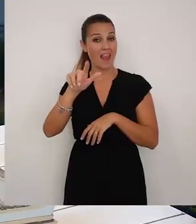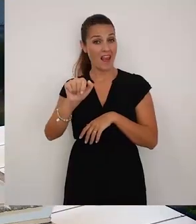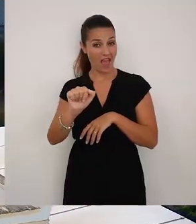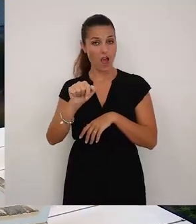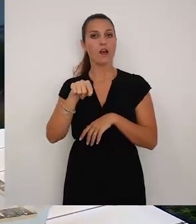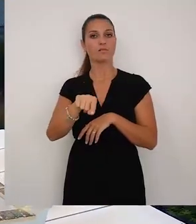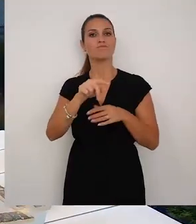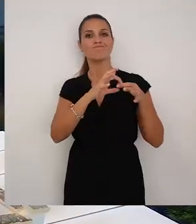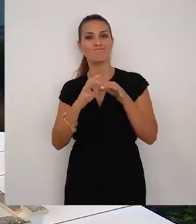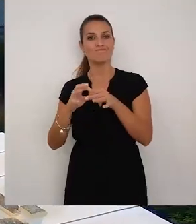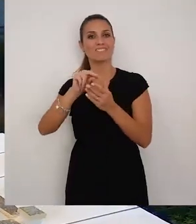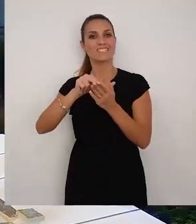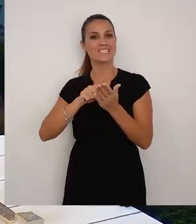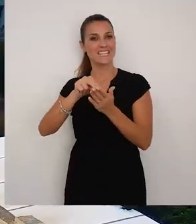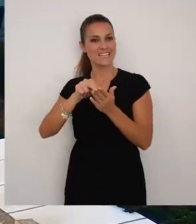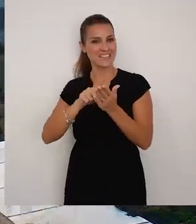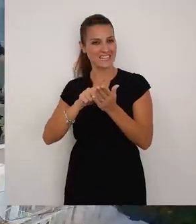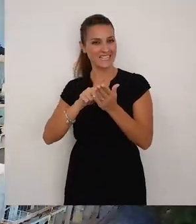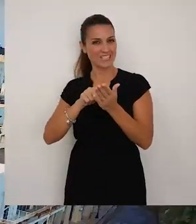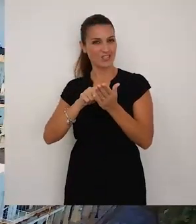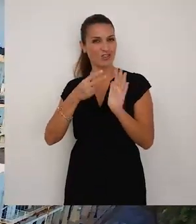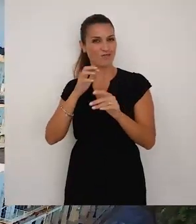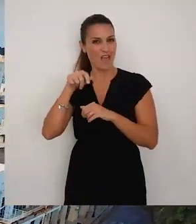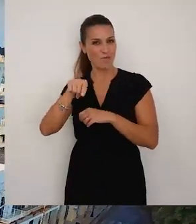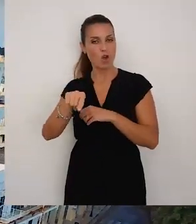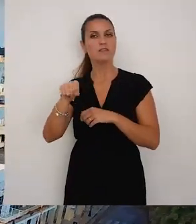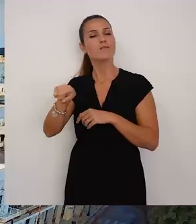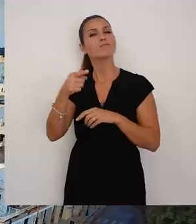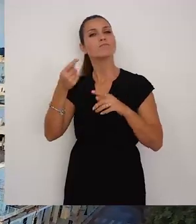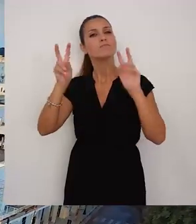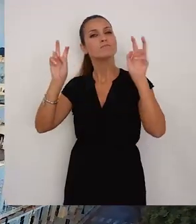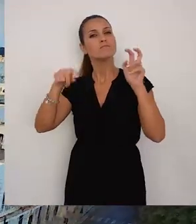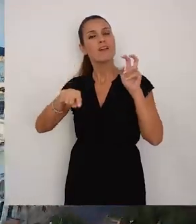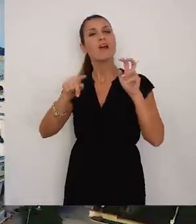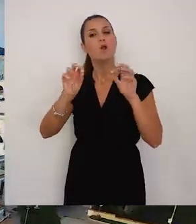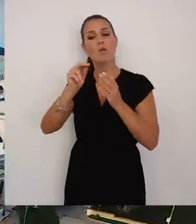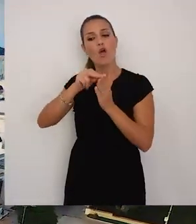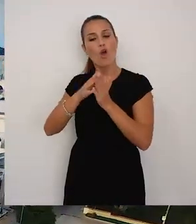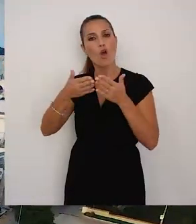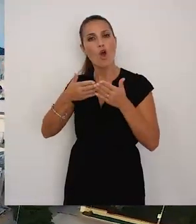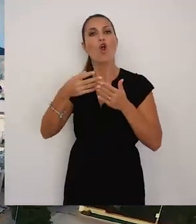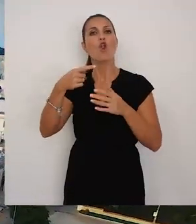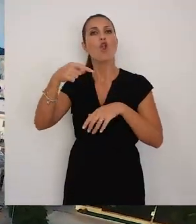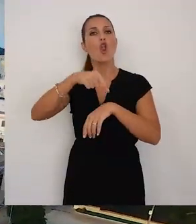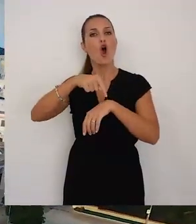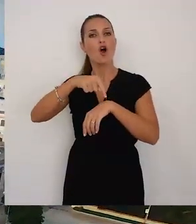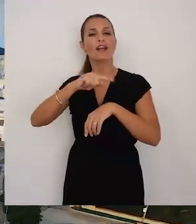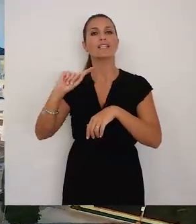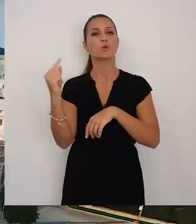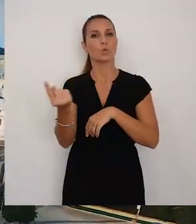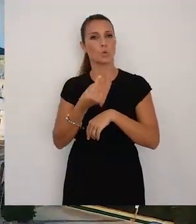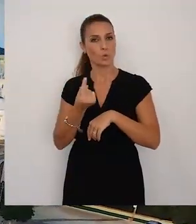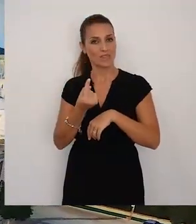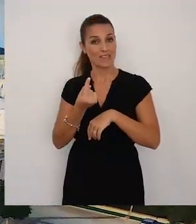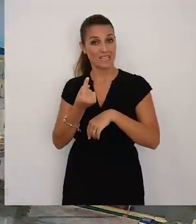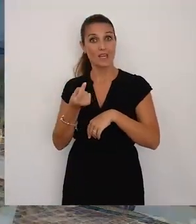Villa Raffella è legata alla grande scrittrice milanese Maria Corti, celebre per il romanzo ambientato ad Otranto, L'ora di